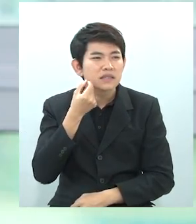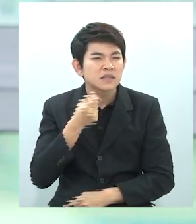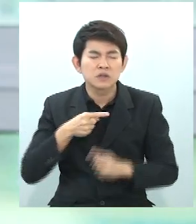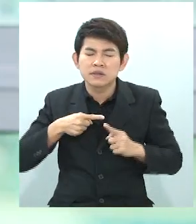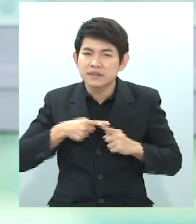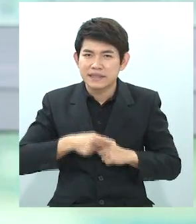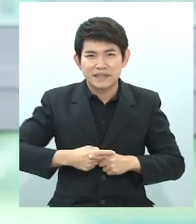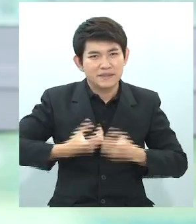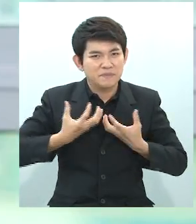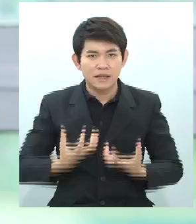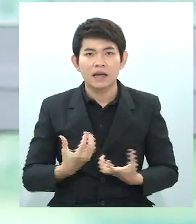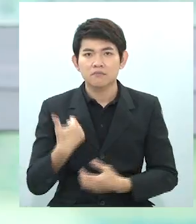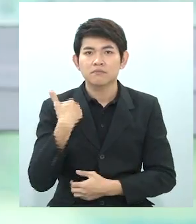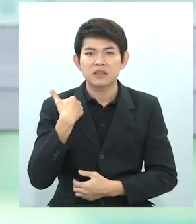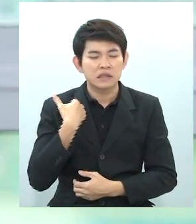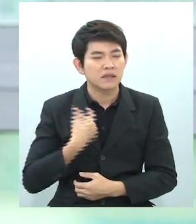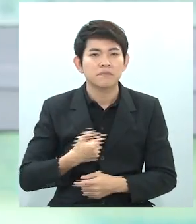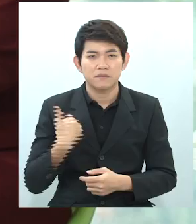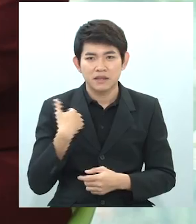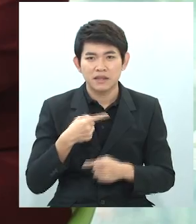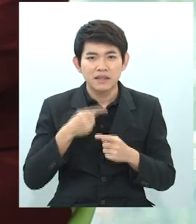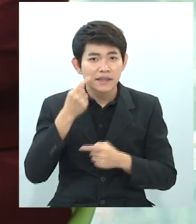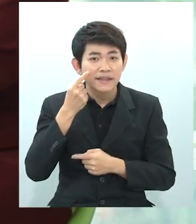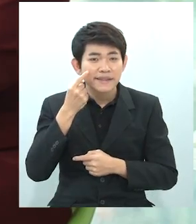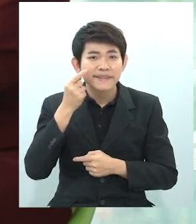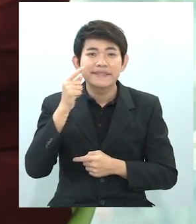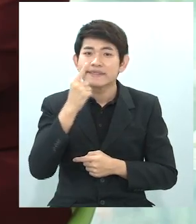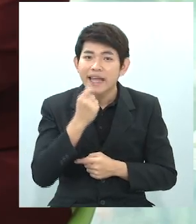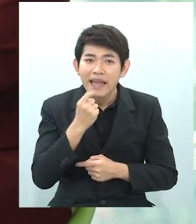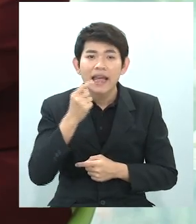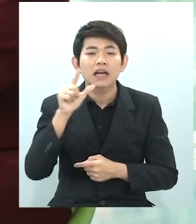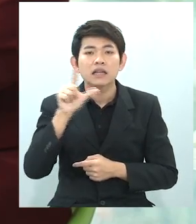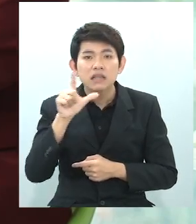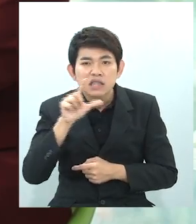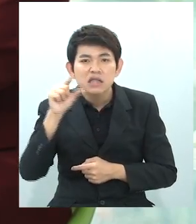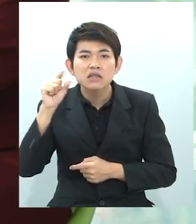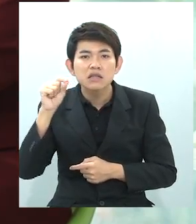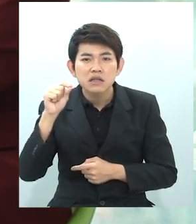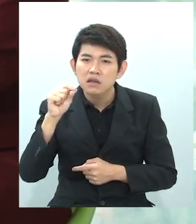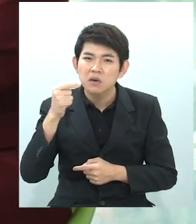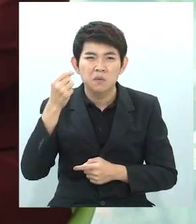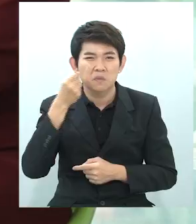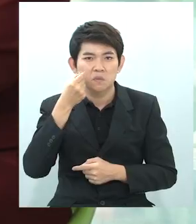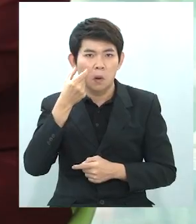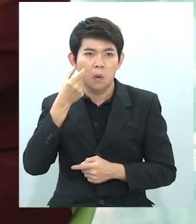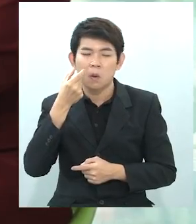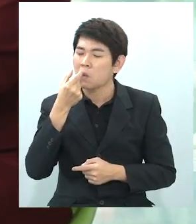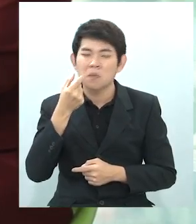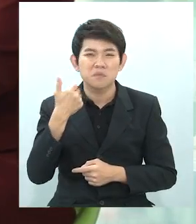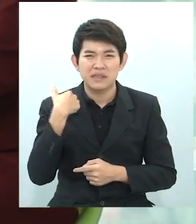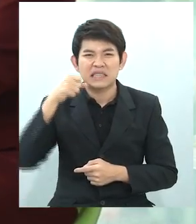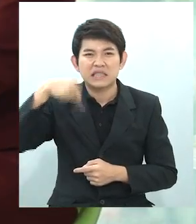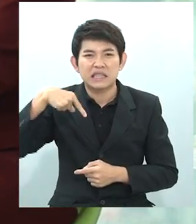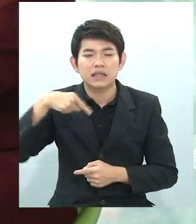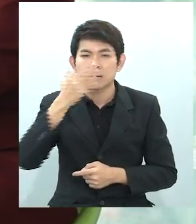แรงนะคะความรุนแรงก็เพิ่มขึ้นไปเรื่อยๆตั้งแต่ตุ่มแดงตุ่มหนองจนถึงลักษณะที่เราเรียกว่าเป็นตุ่มใหญ่หรือว่าเป็นซิสอันนี้ก็จะเป็นความ